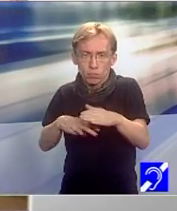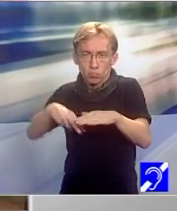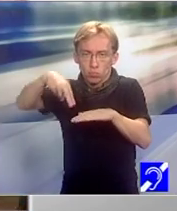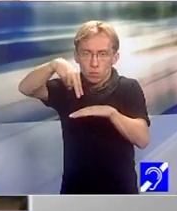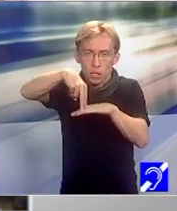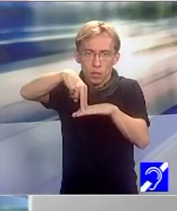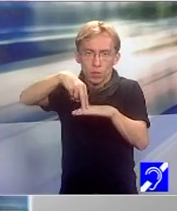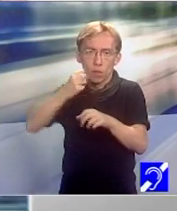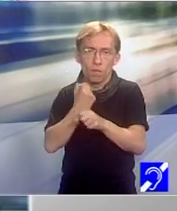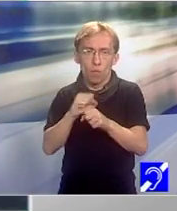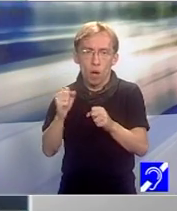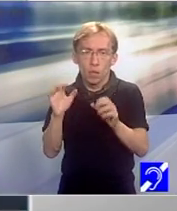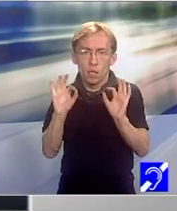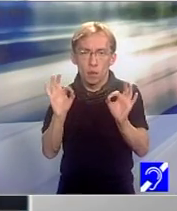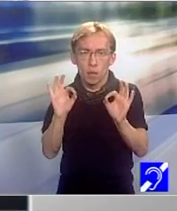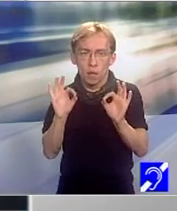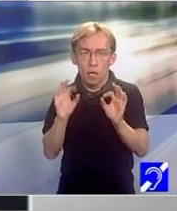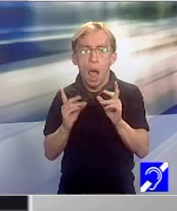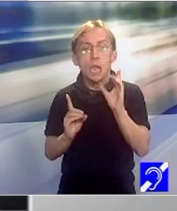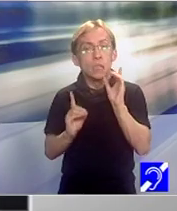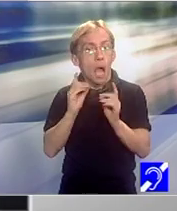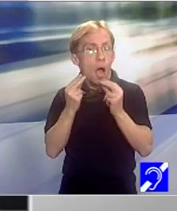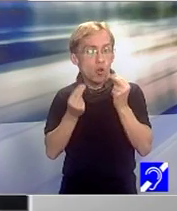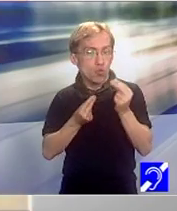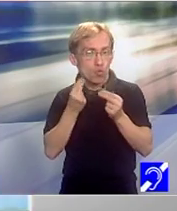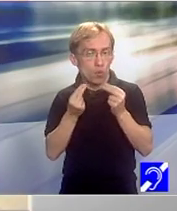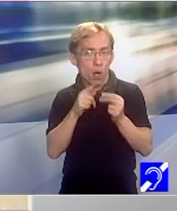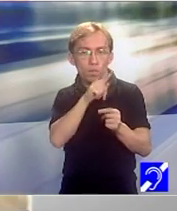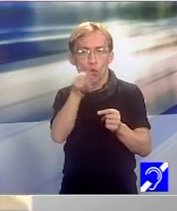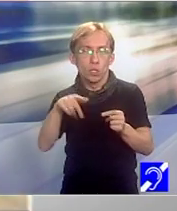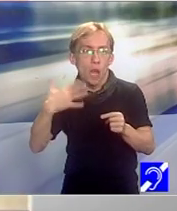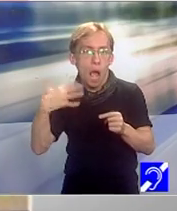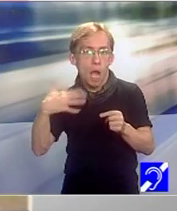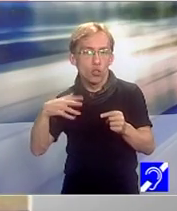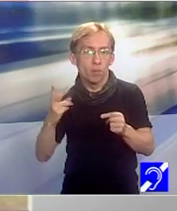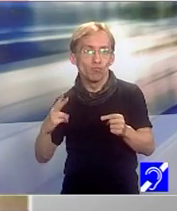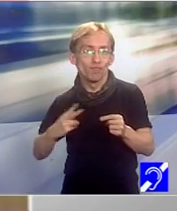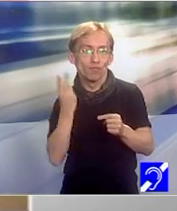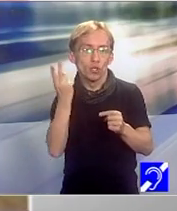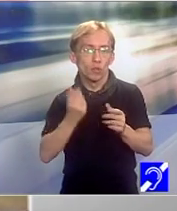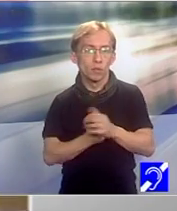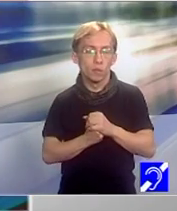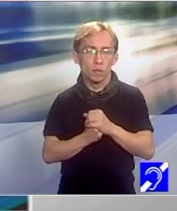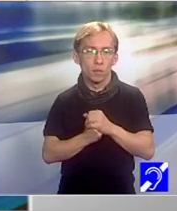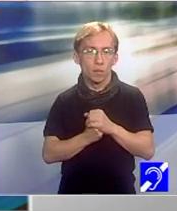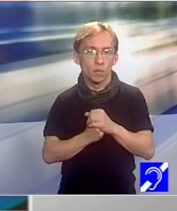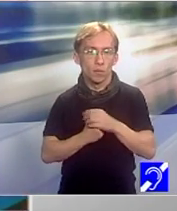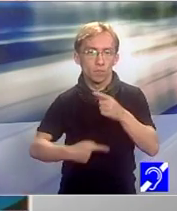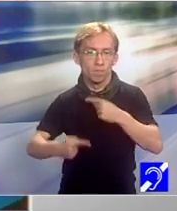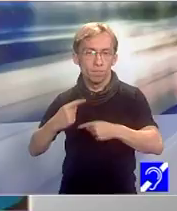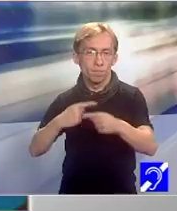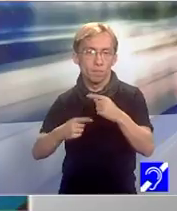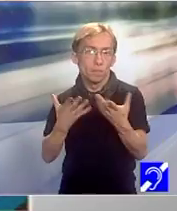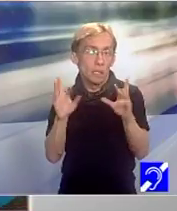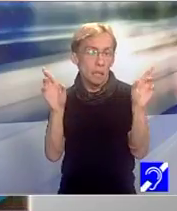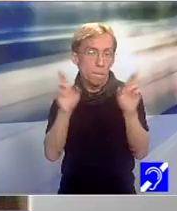Excelent. Dacă jucăm așa, excepțional. E o muncă frumoasă. Trebuie să-ți placă. Trebuie să-ți